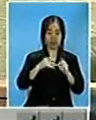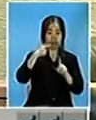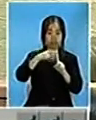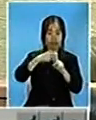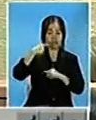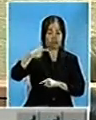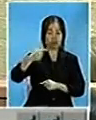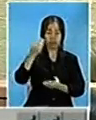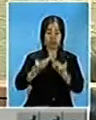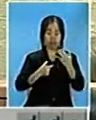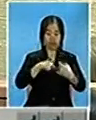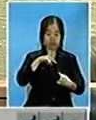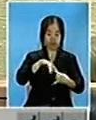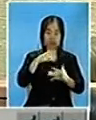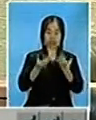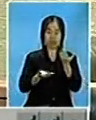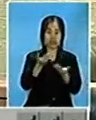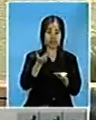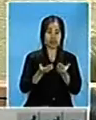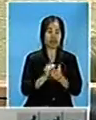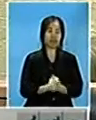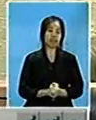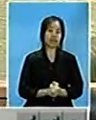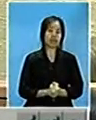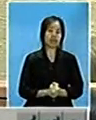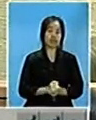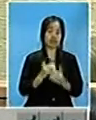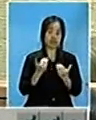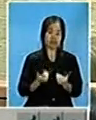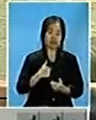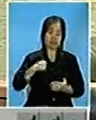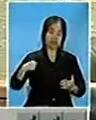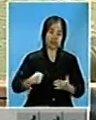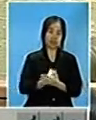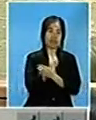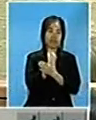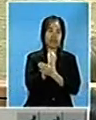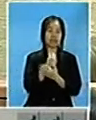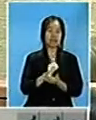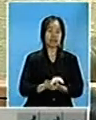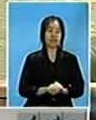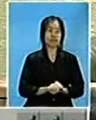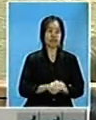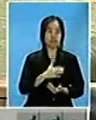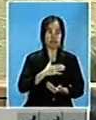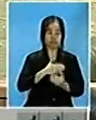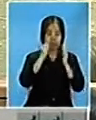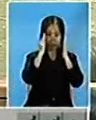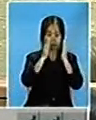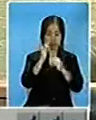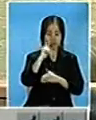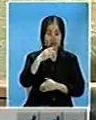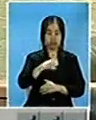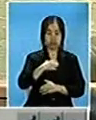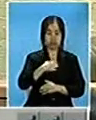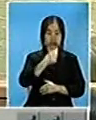ลบต่อความรู้สึกของตัวเองท่านประธานครับแต่วันนี้เสียดายมากผมตั้งใจนะครับว่าอยาก